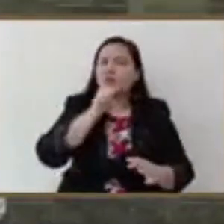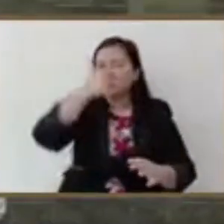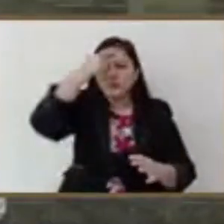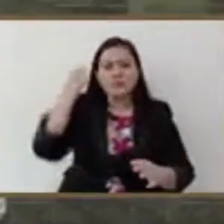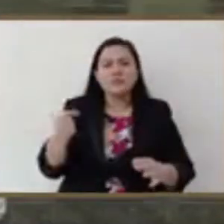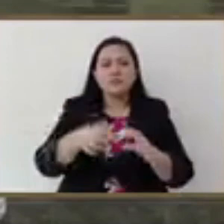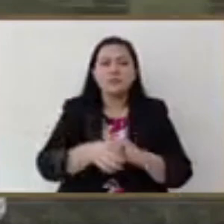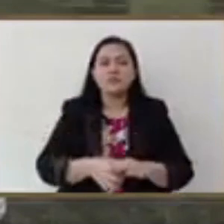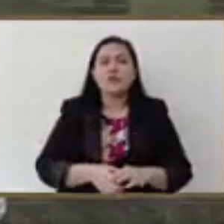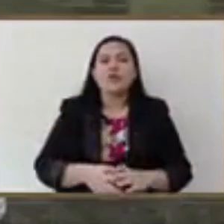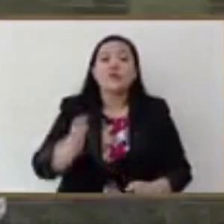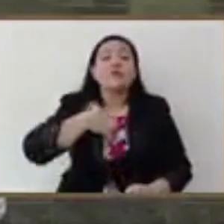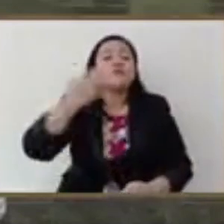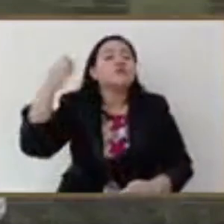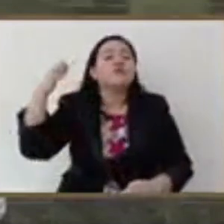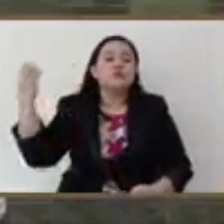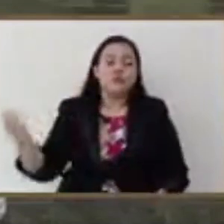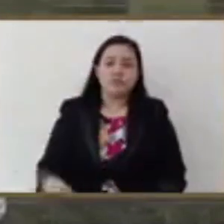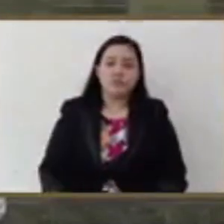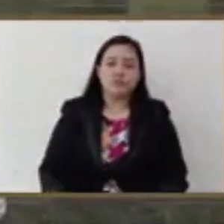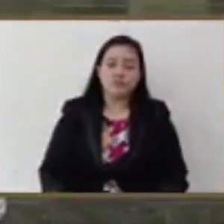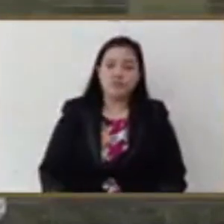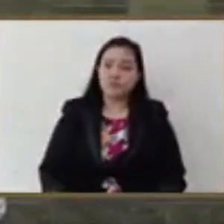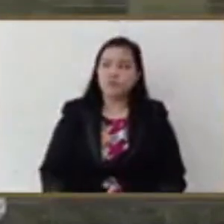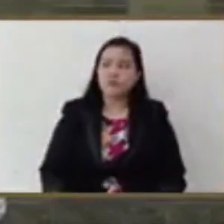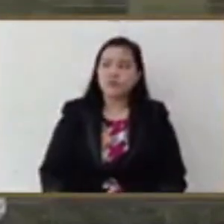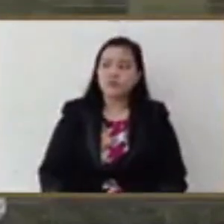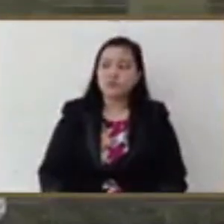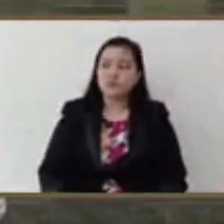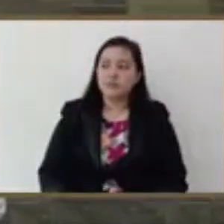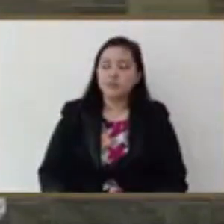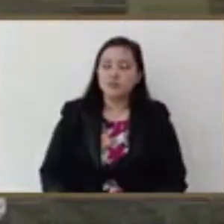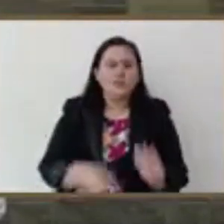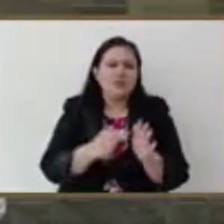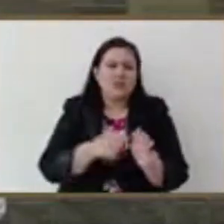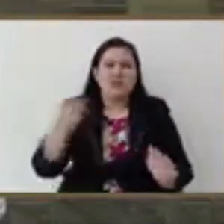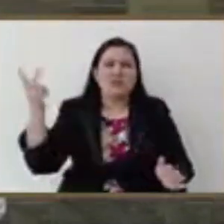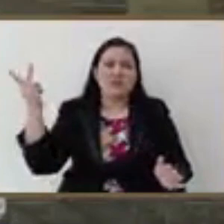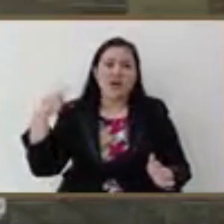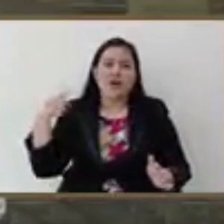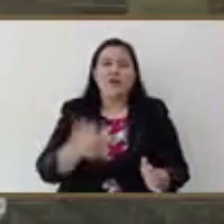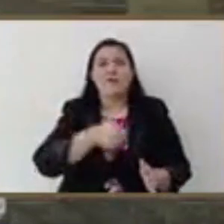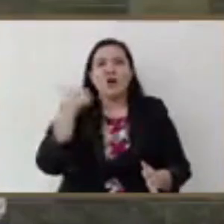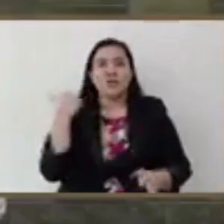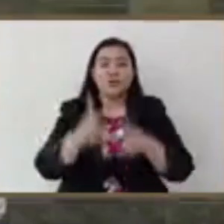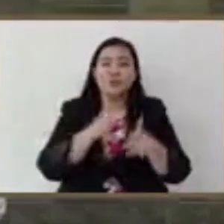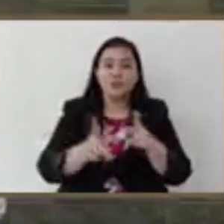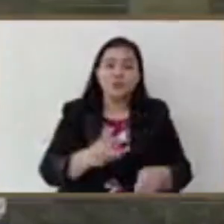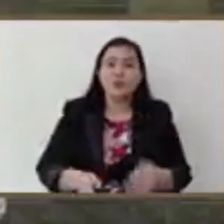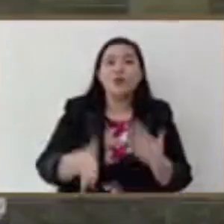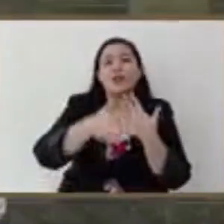ayon. May mga uto-uto tayong kasama na nauuto natin, na sumasama sa atin, na bubola natin, you